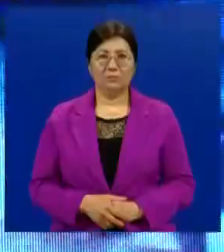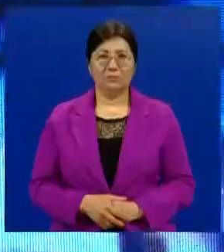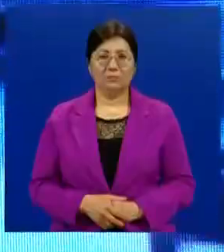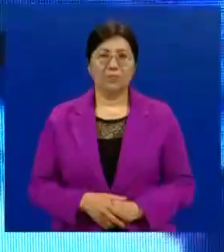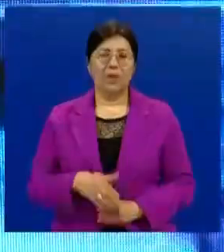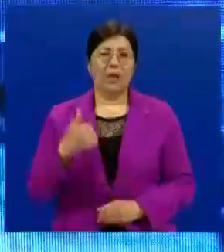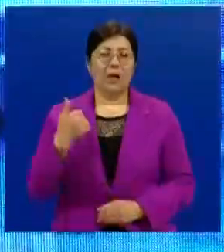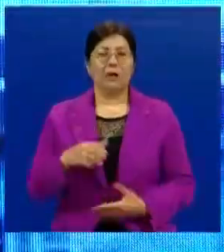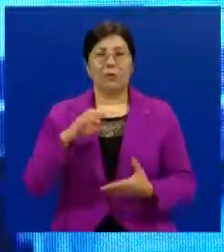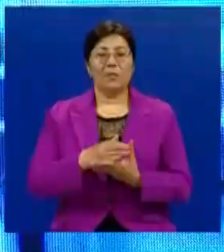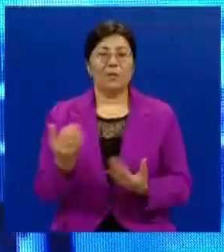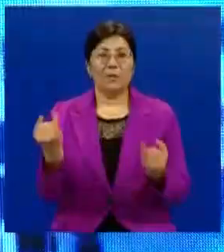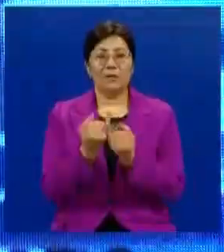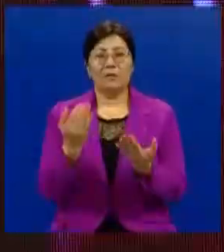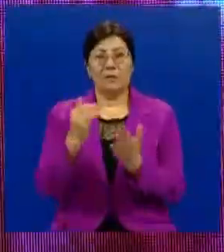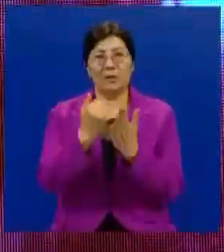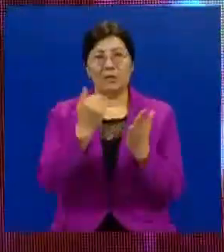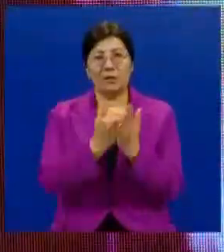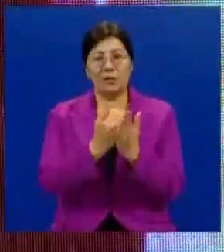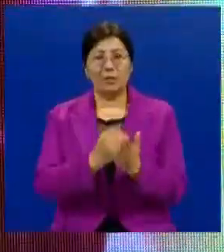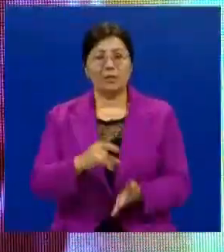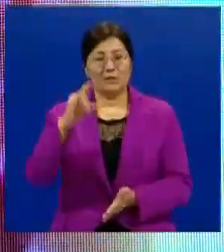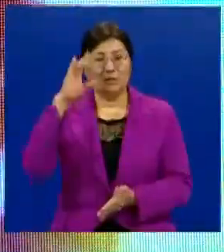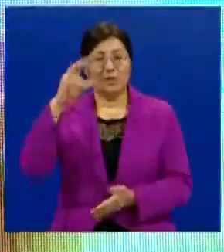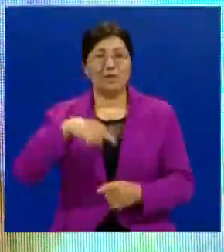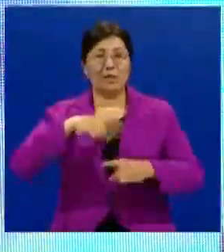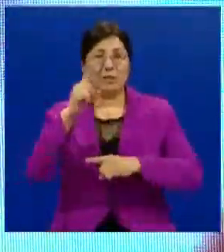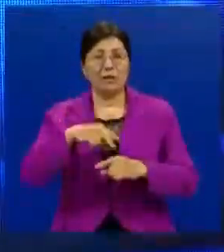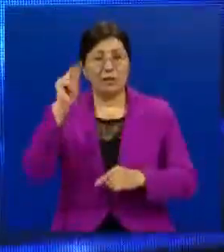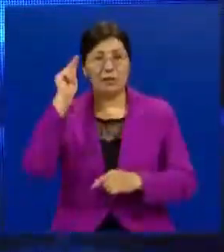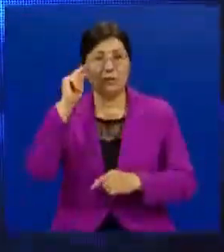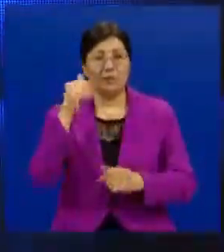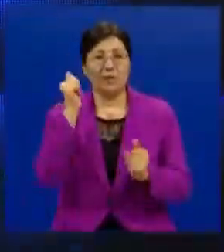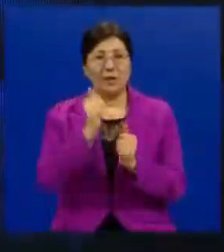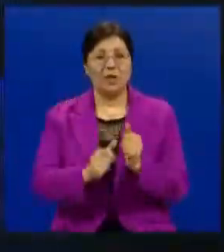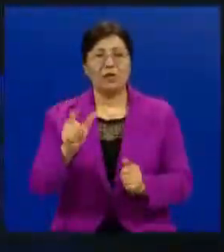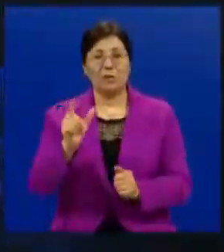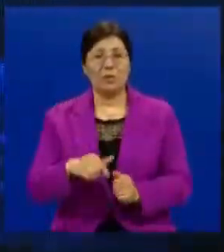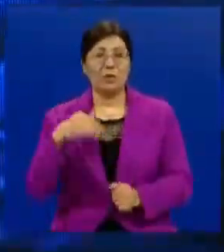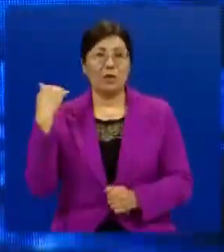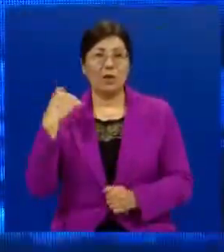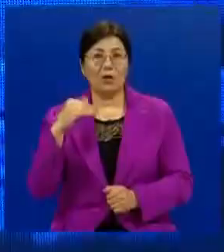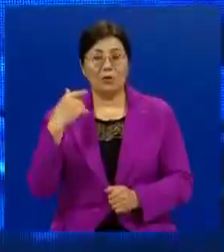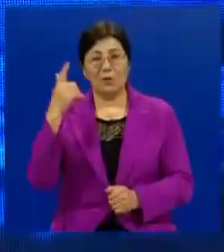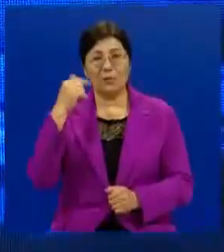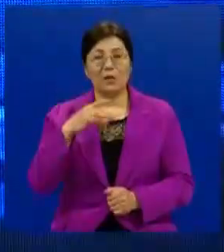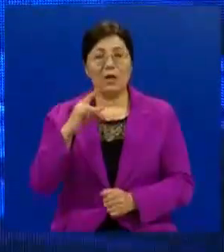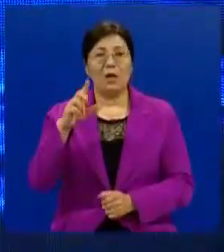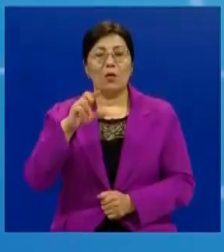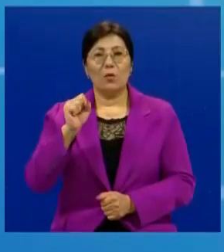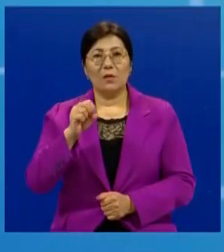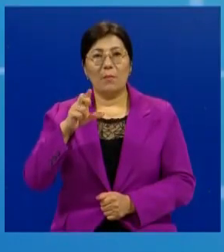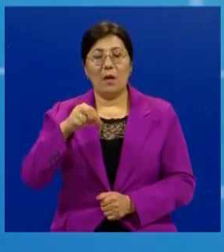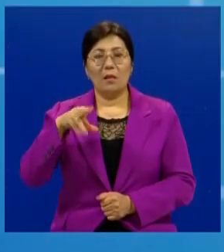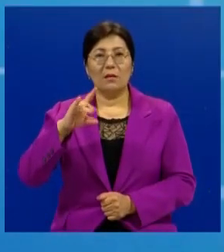Хочу представить гостя нашей программы. Это известный краевед каждому жителю нашего Актобе Роза Баяна Балдыгарина. Здравствуйте,